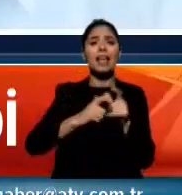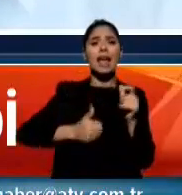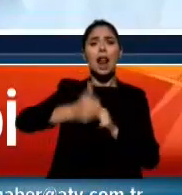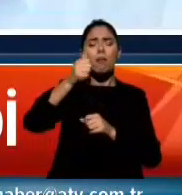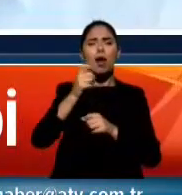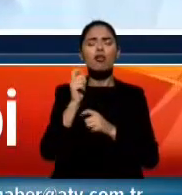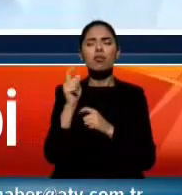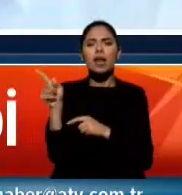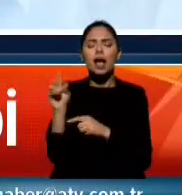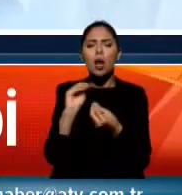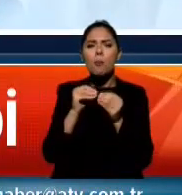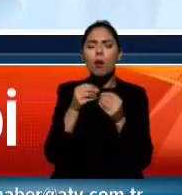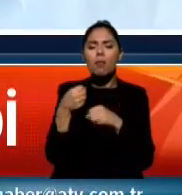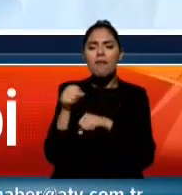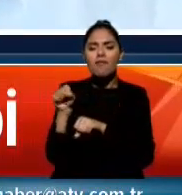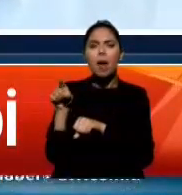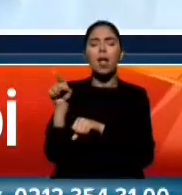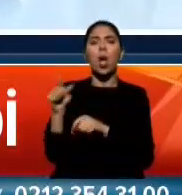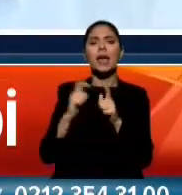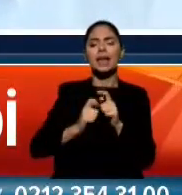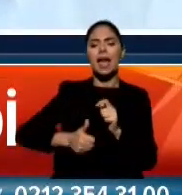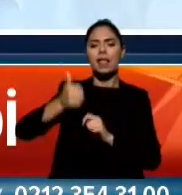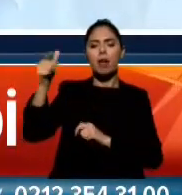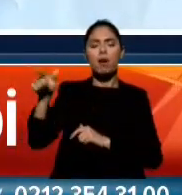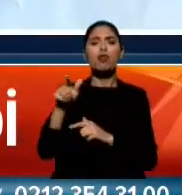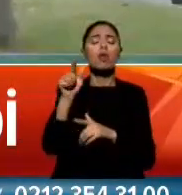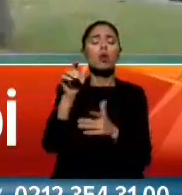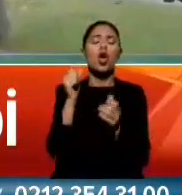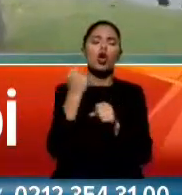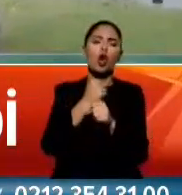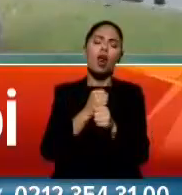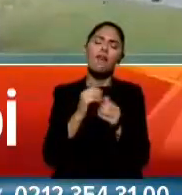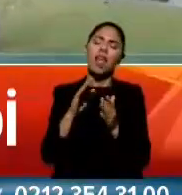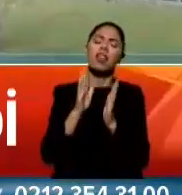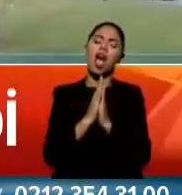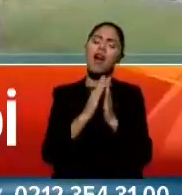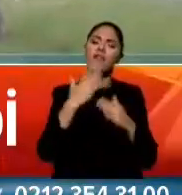bırakmadan elini rahatlatmaktır. Sayın Genel Başkan'dan görevden affını istemektir. 3 saat